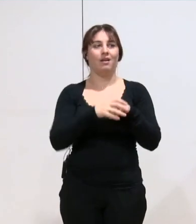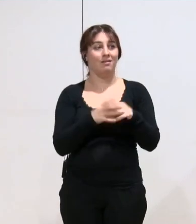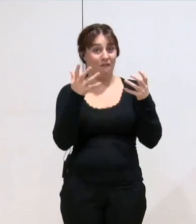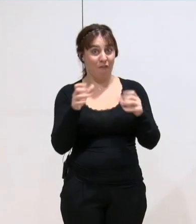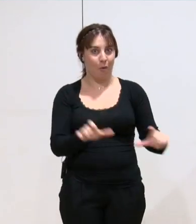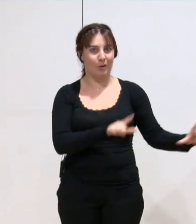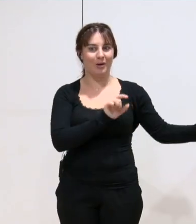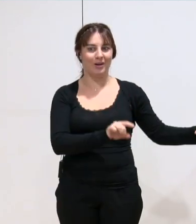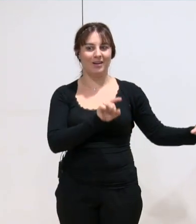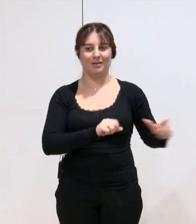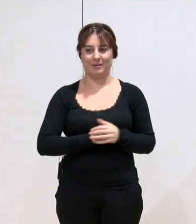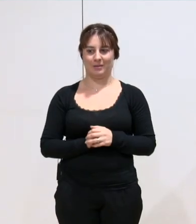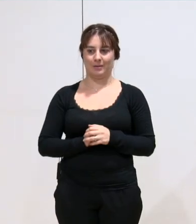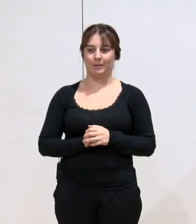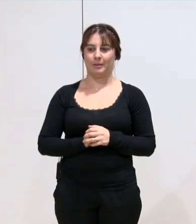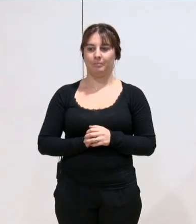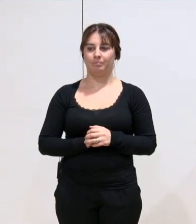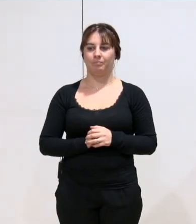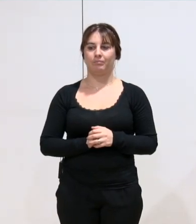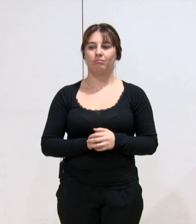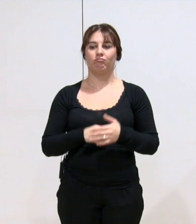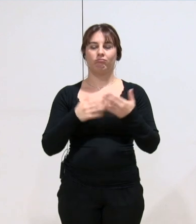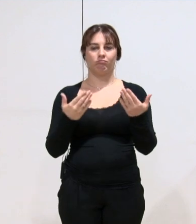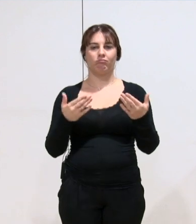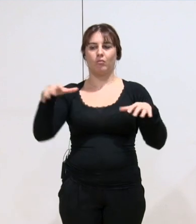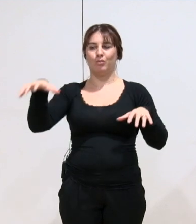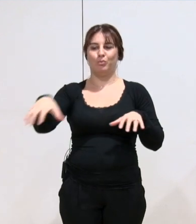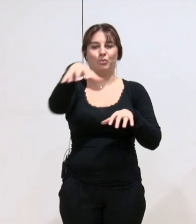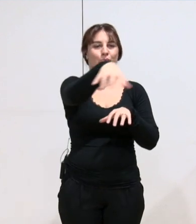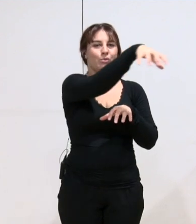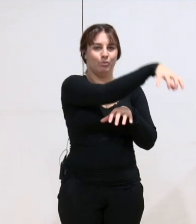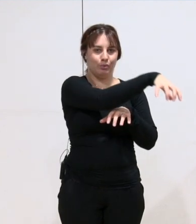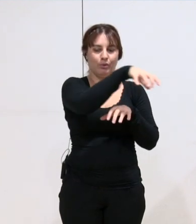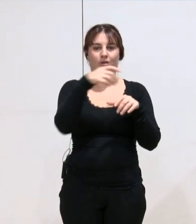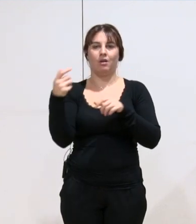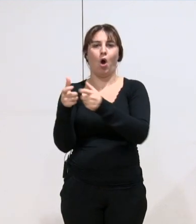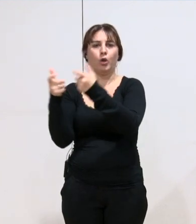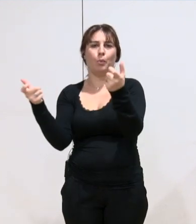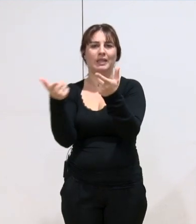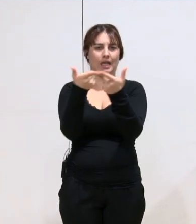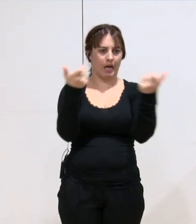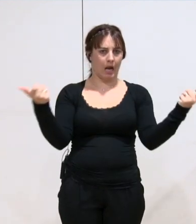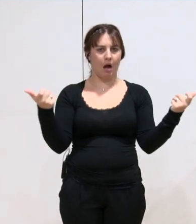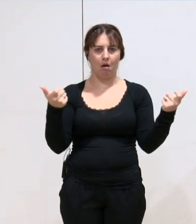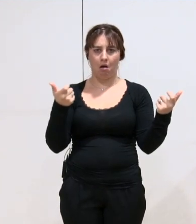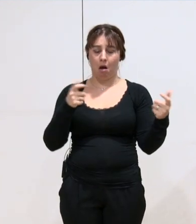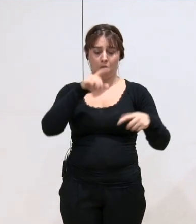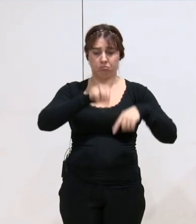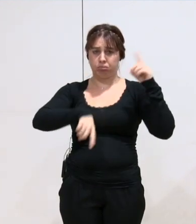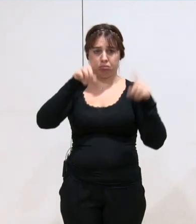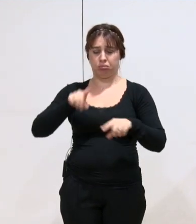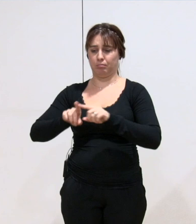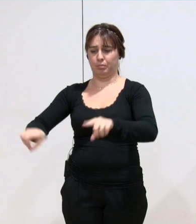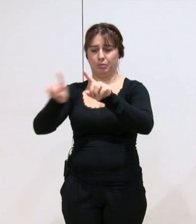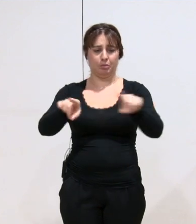Merci. Donc en ce qui concerne les satellites, la mission a remarqué des pratiques très diverses, ce qui vient de